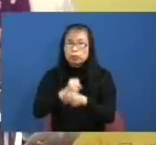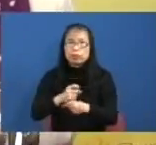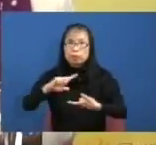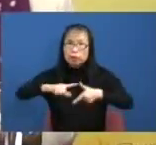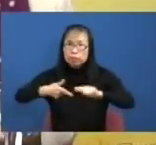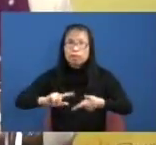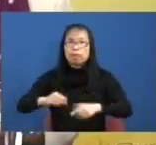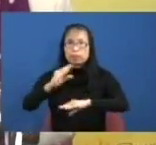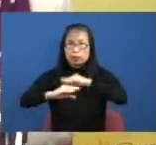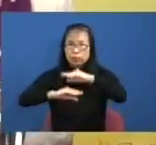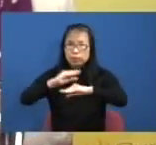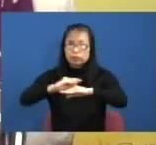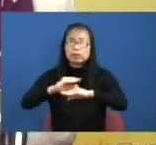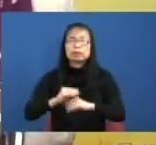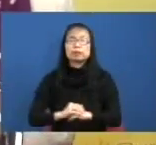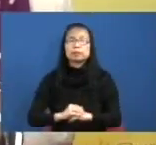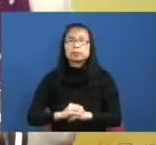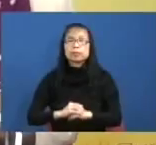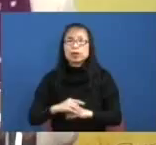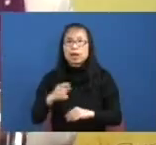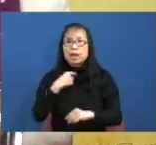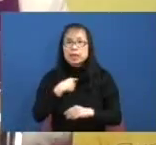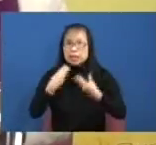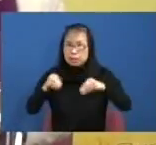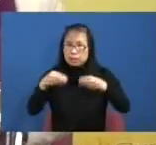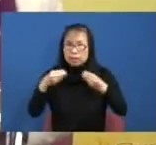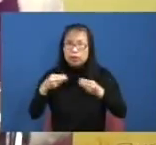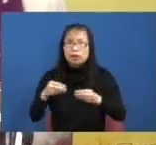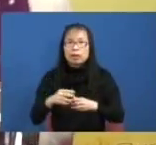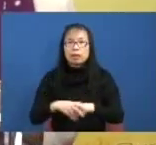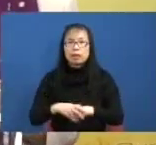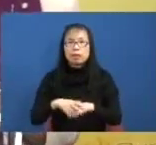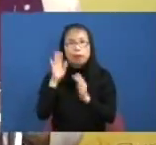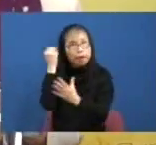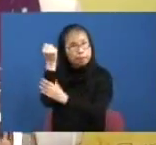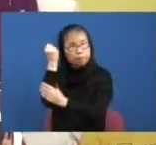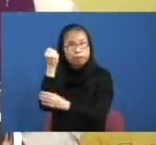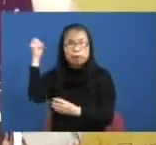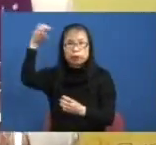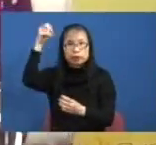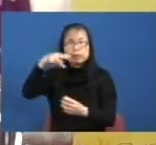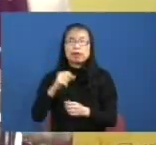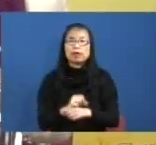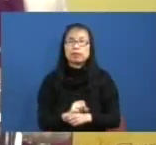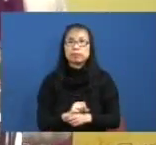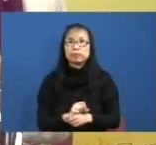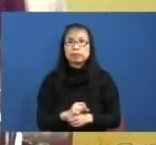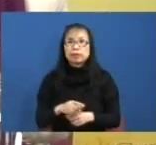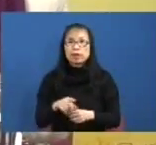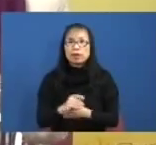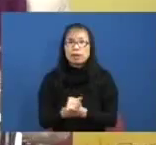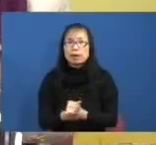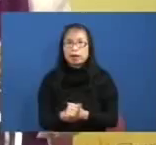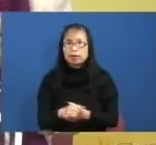果我哋興建嘅，即係短期就再教下第啲嘅防呢個輻射措施啦。咁或者個物業